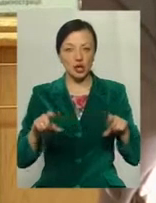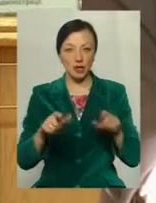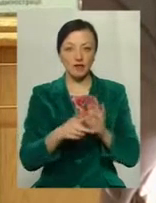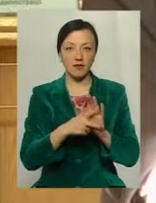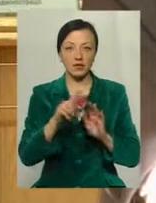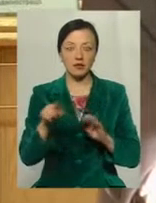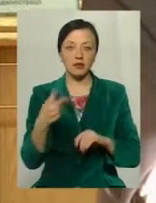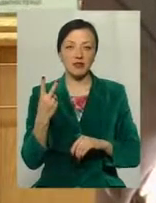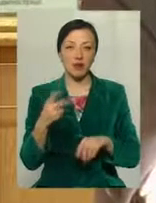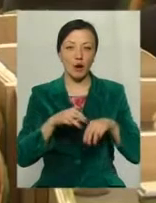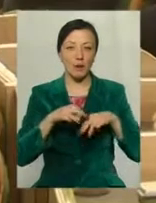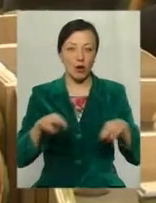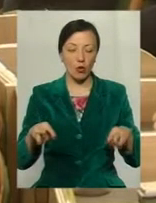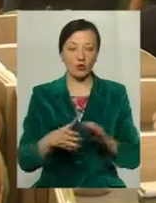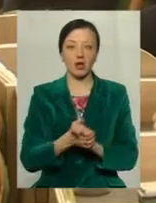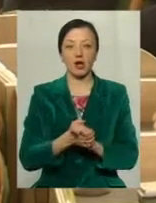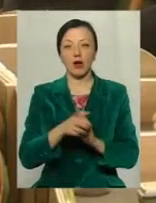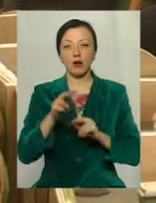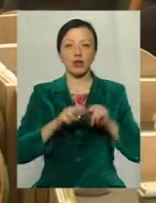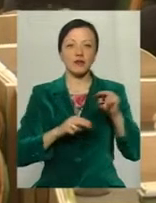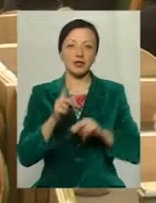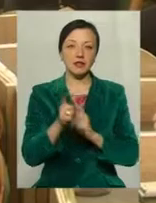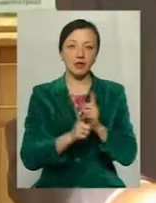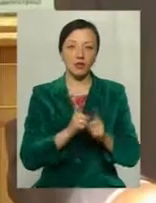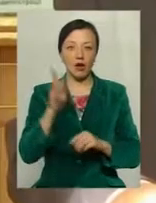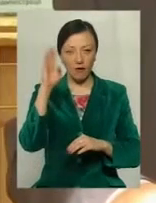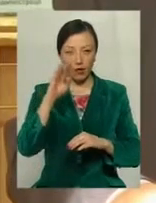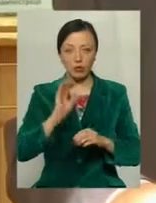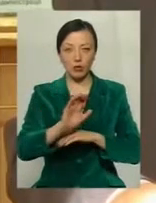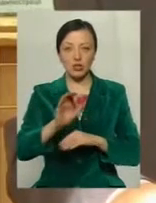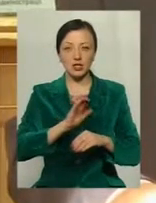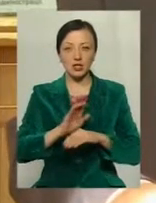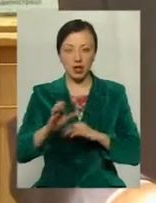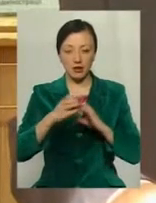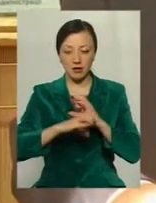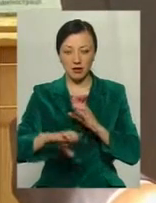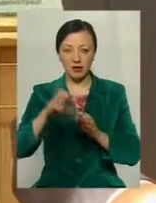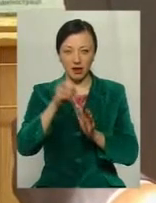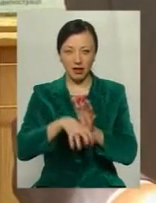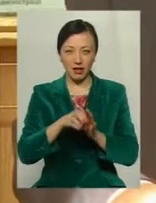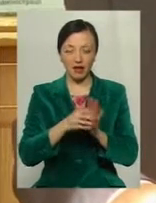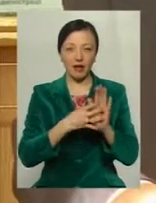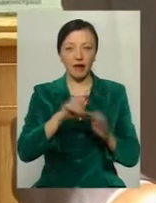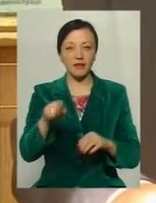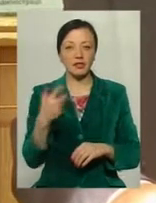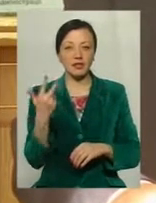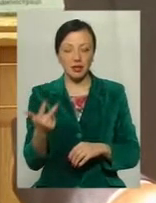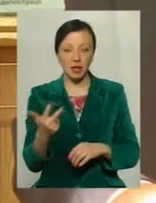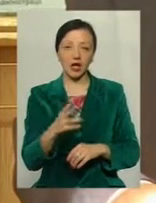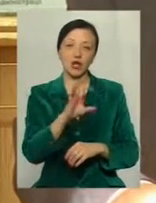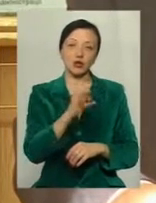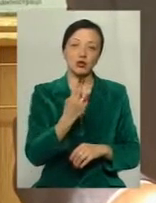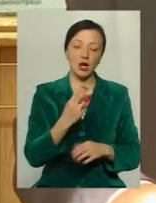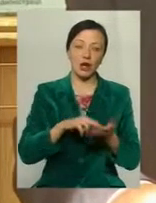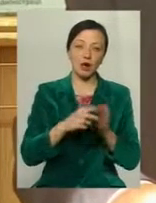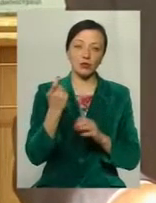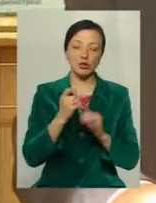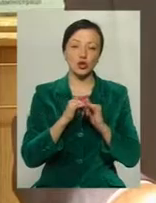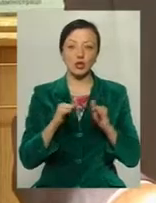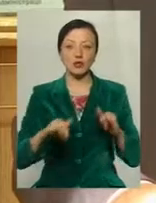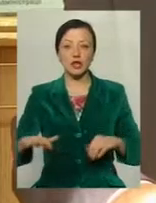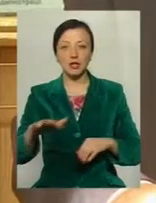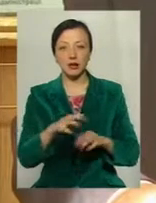направляємо значну суму коштів для придбання шкільних автобусів – майже 6 мільйонів гривень. Заходи з